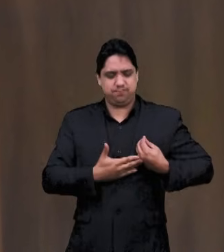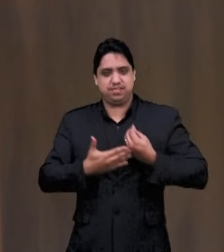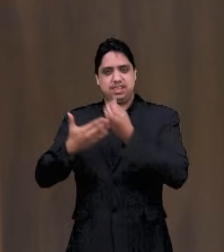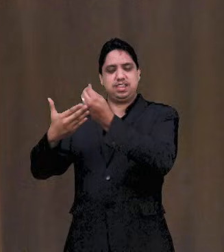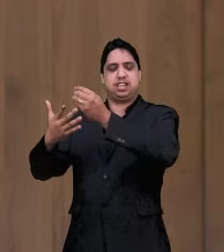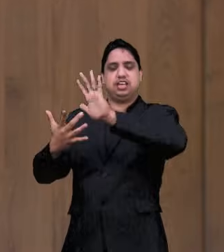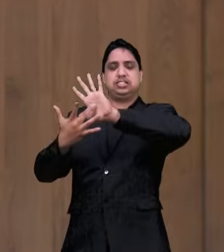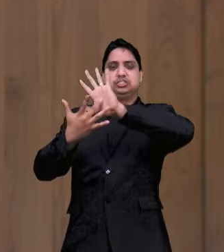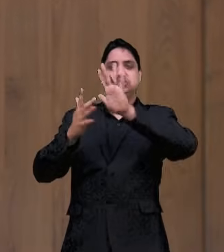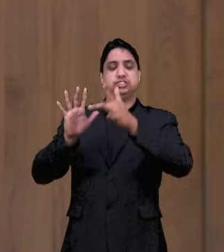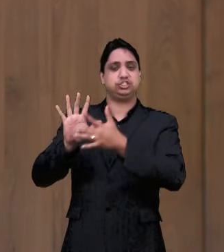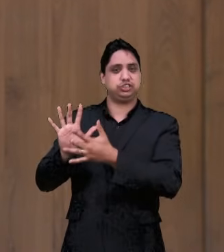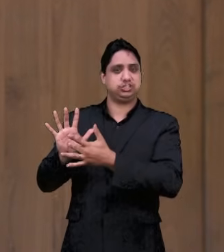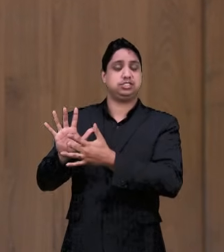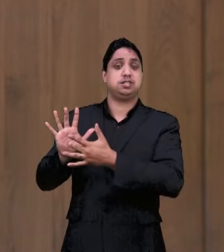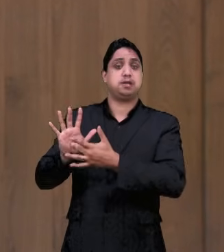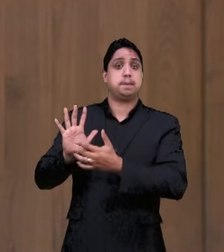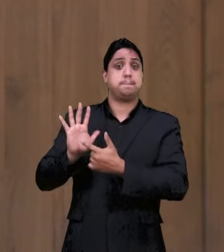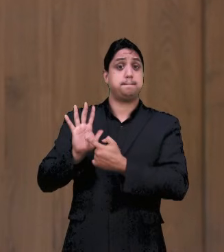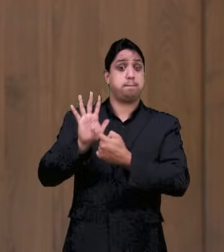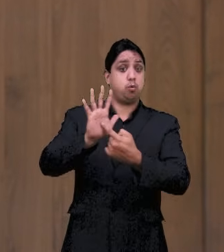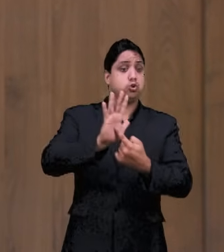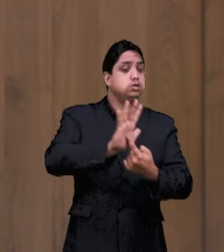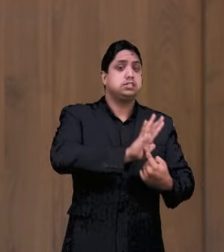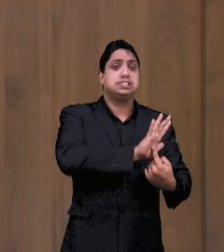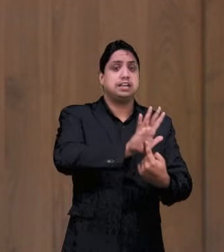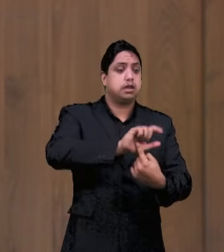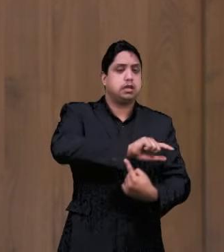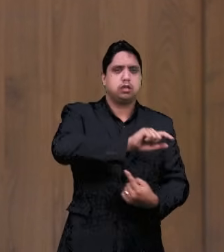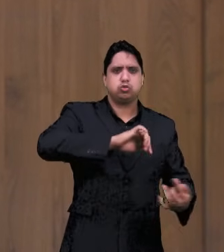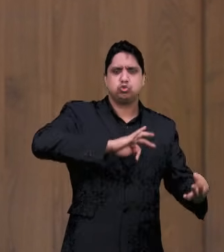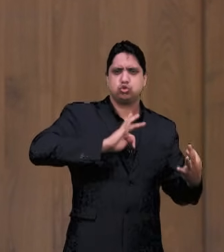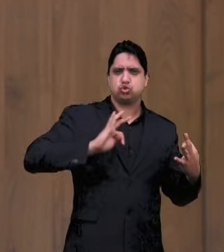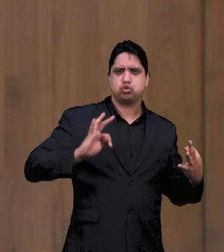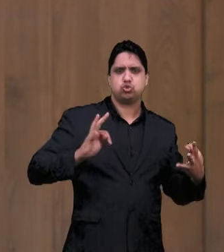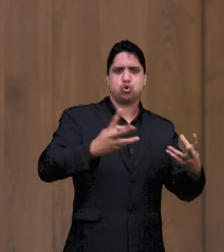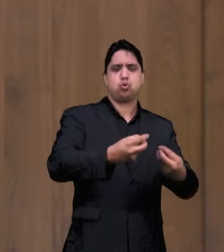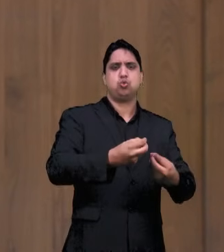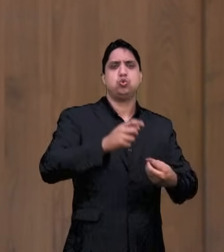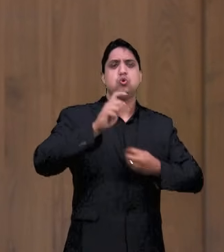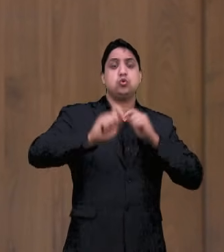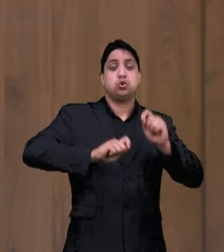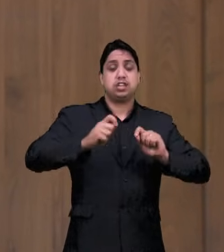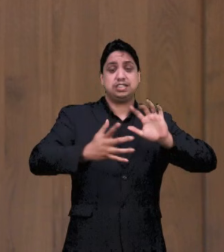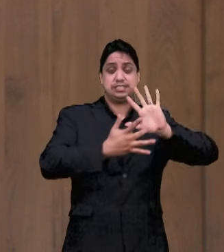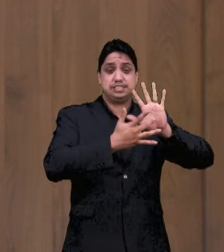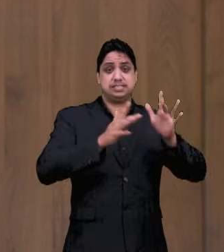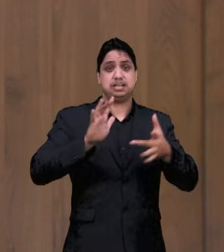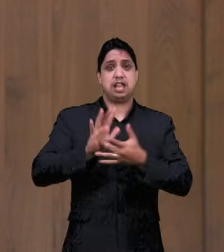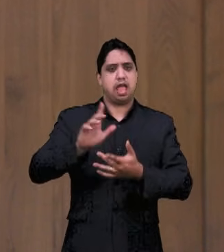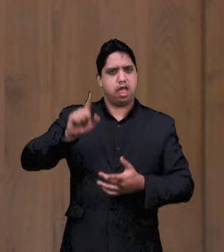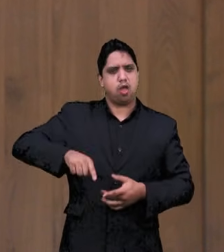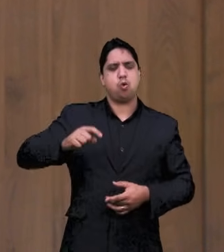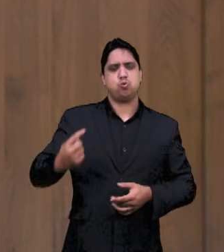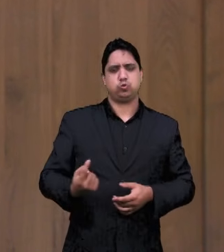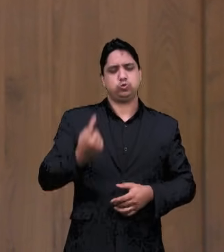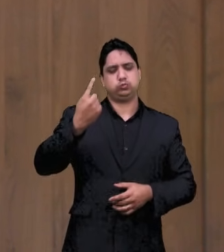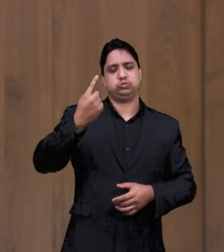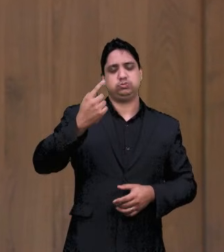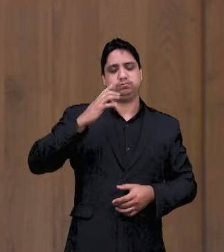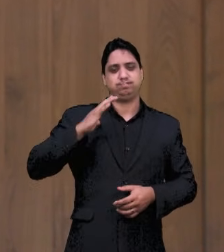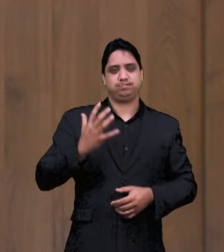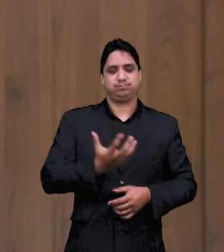Jésus, en montrant à tous que lui, le Seigneur Jésus, est notre